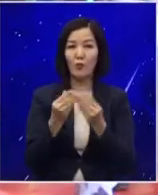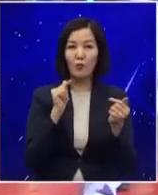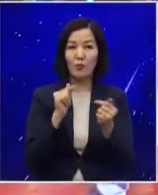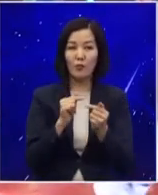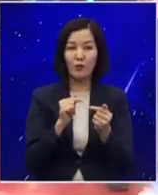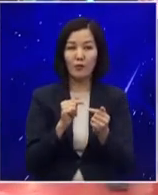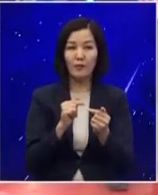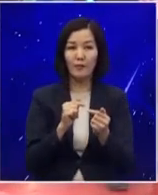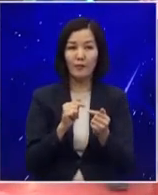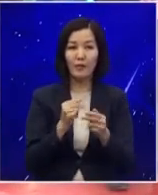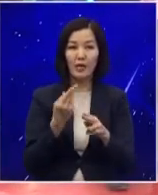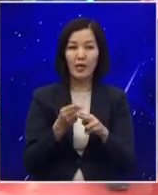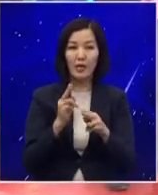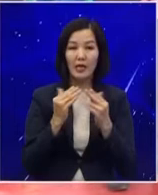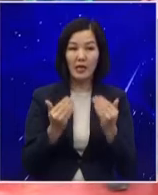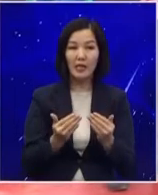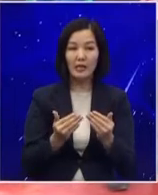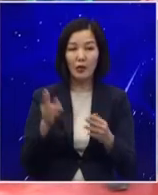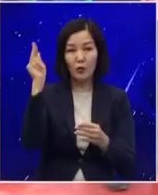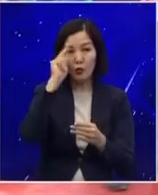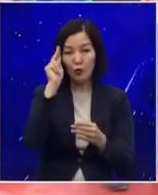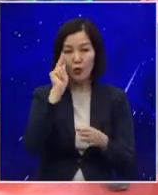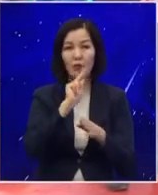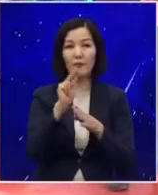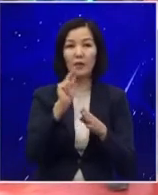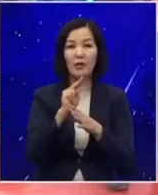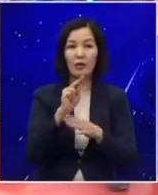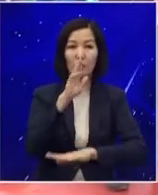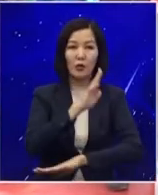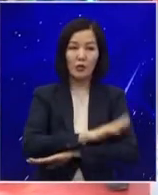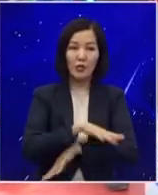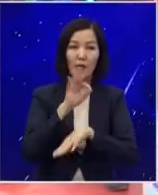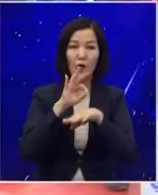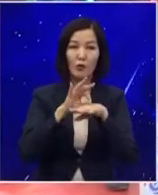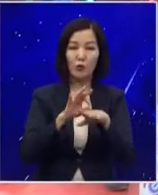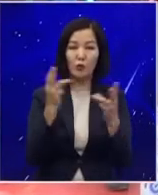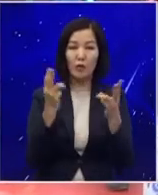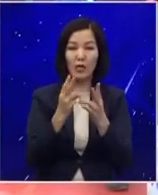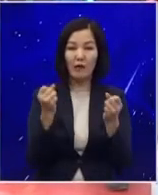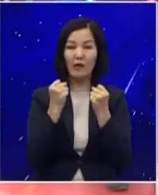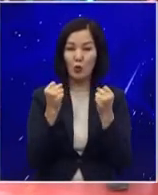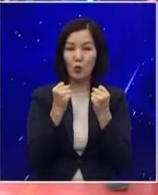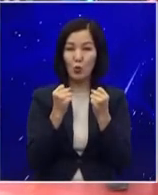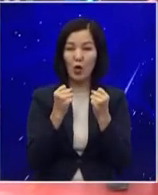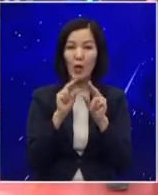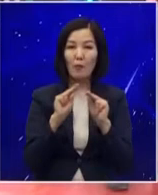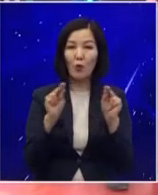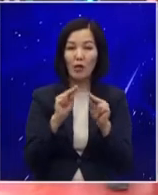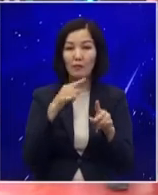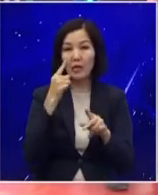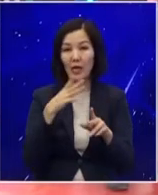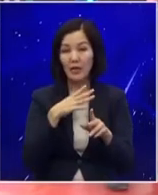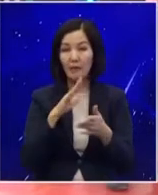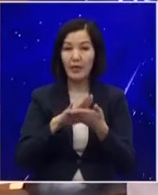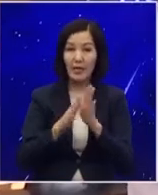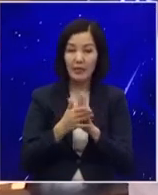балаға, жаңаға, айла тәсілін арнай жаттығын үйретеміз. Физкультура пәнінің мұғалімдеріне жаңағы